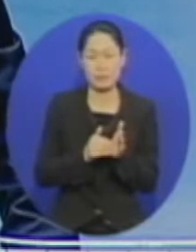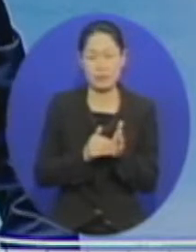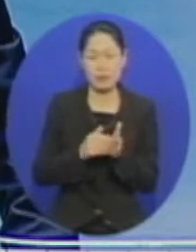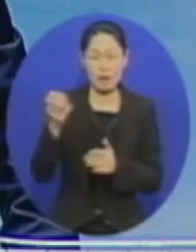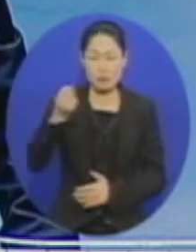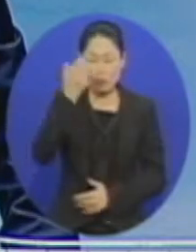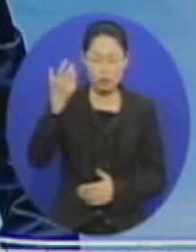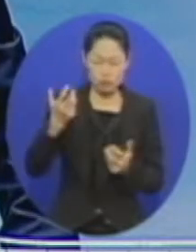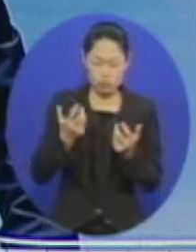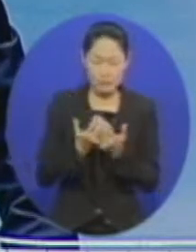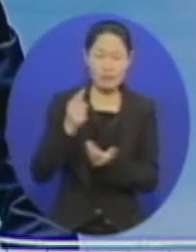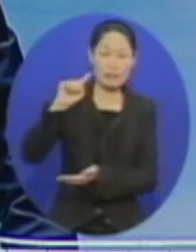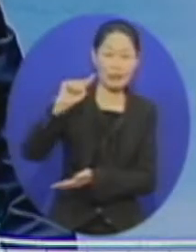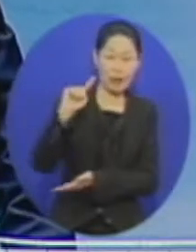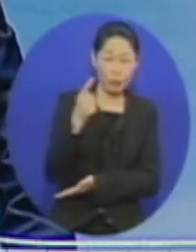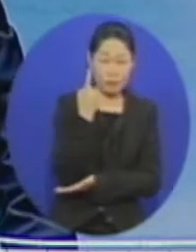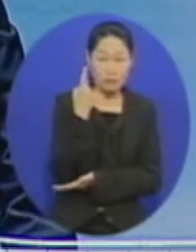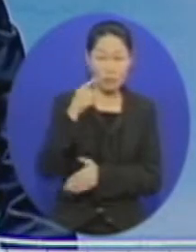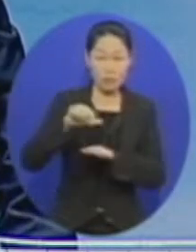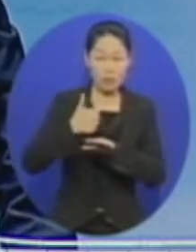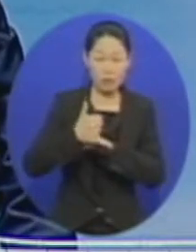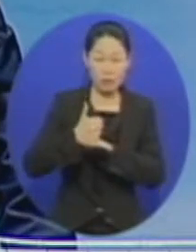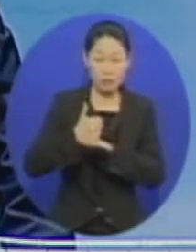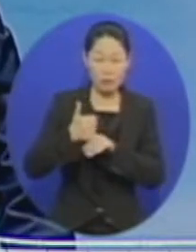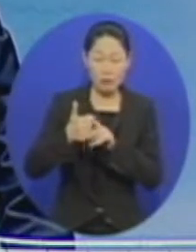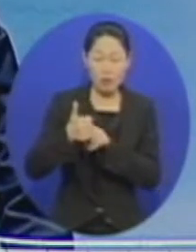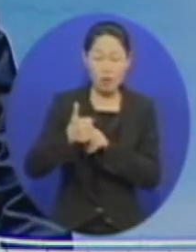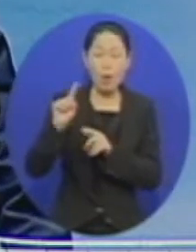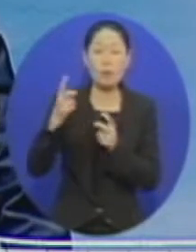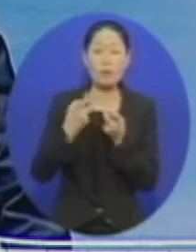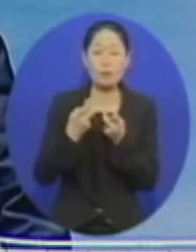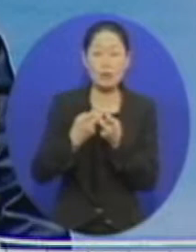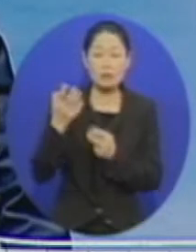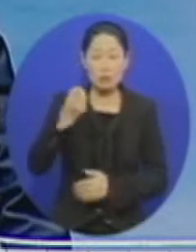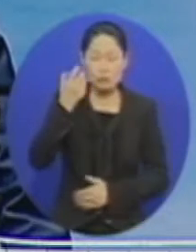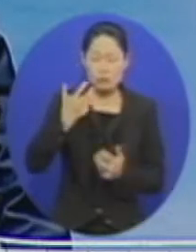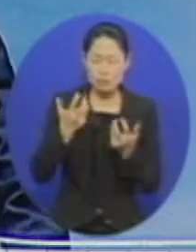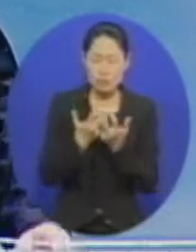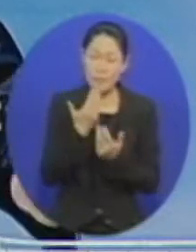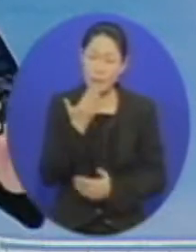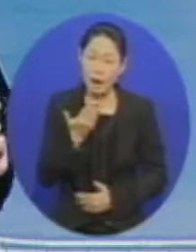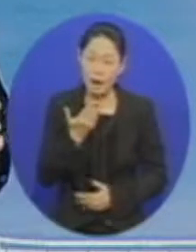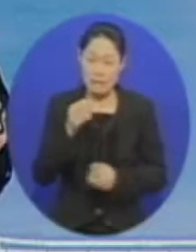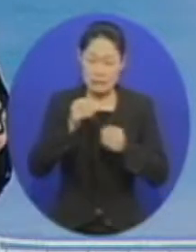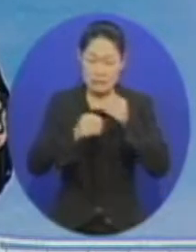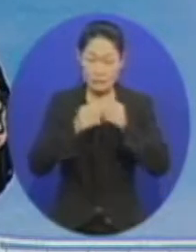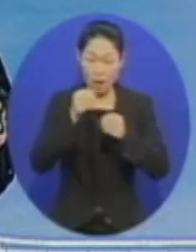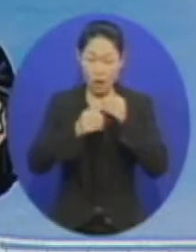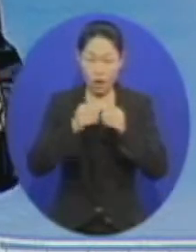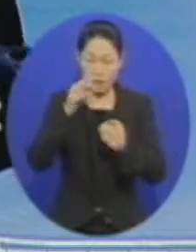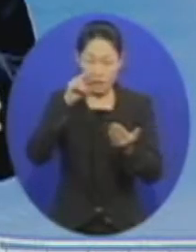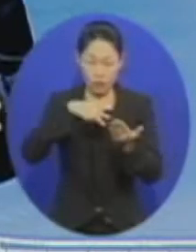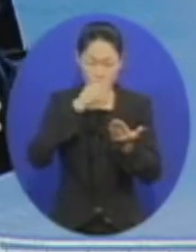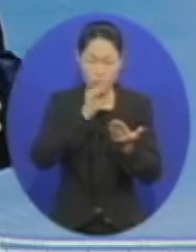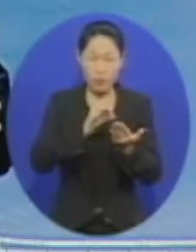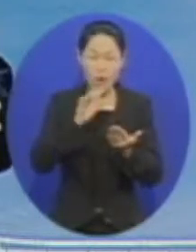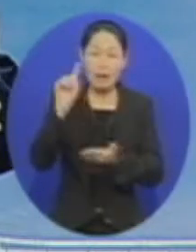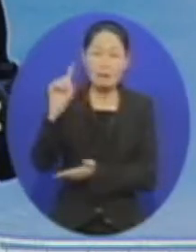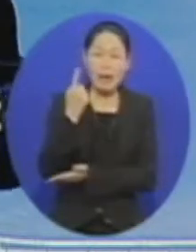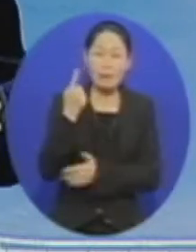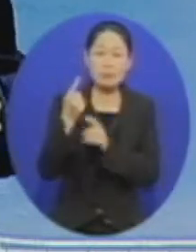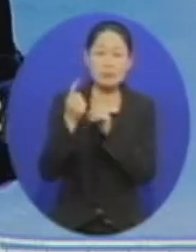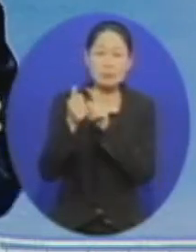바위 그는 어떻게 성령의 충만한 사람이 되었을까요 시편 을 읽어 보면 다윗은